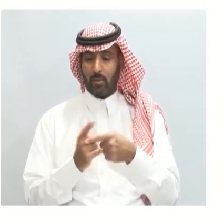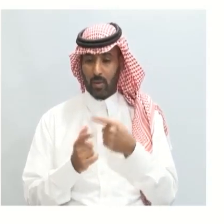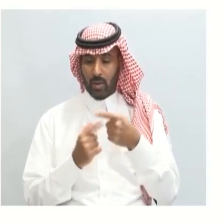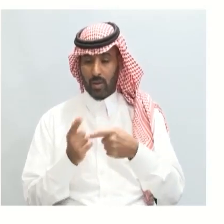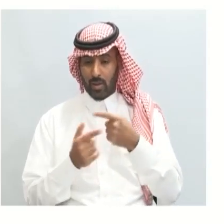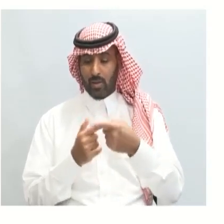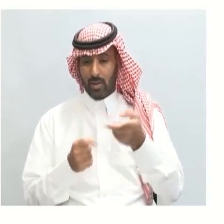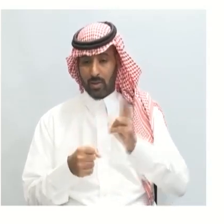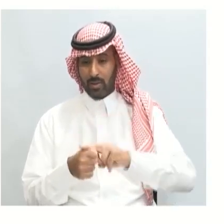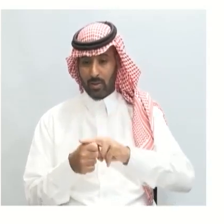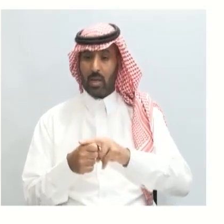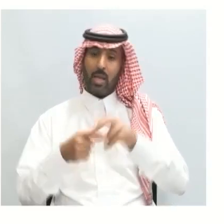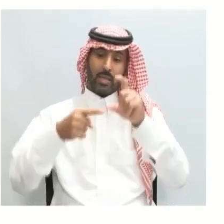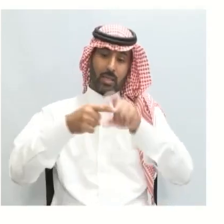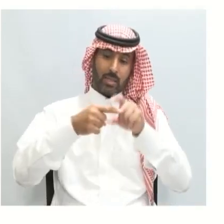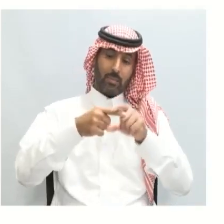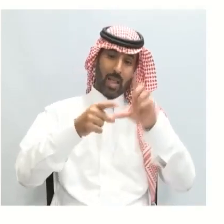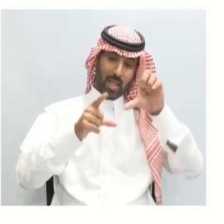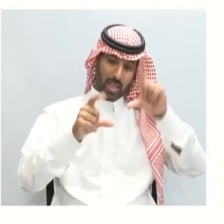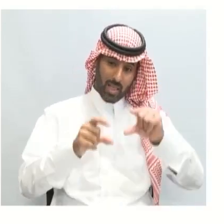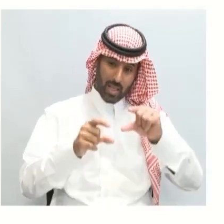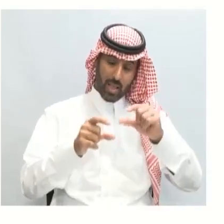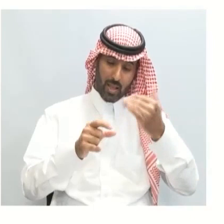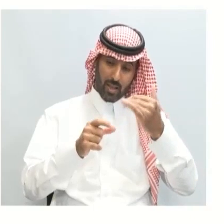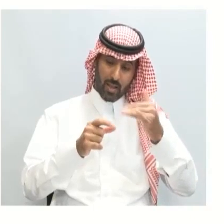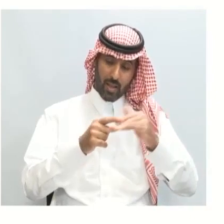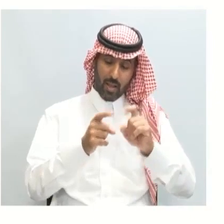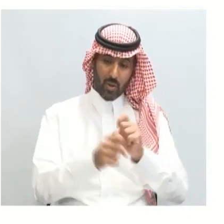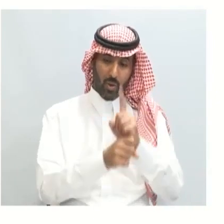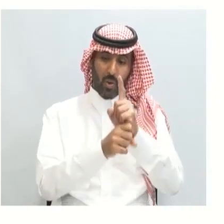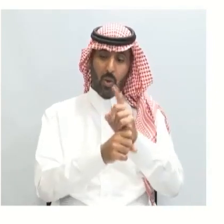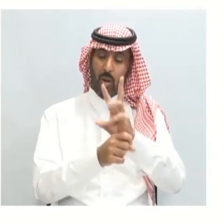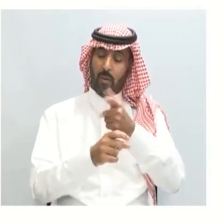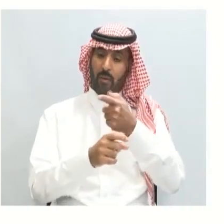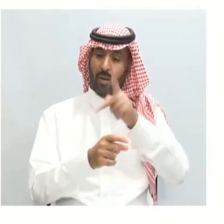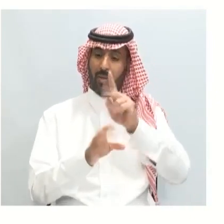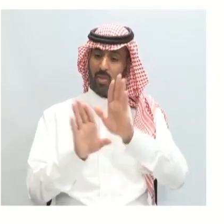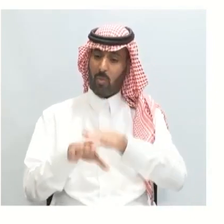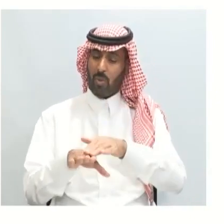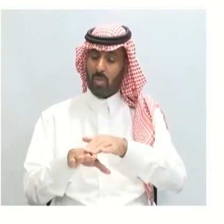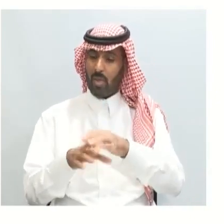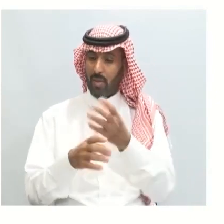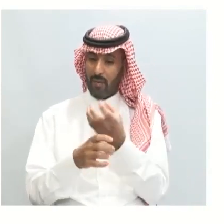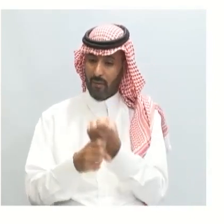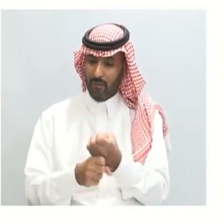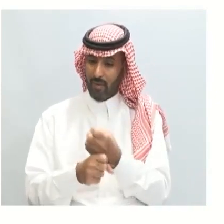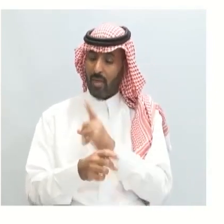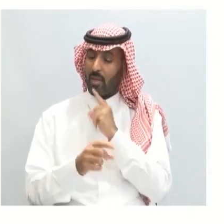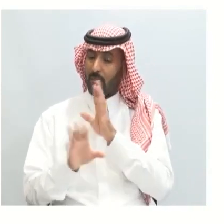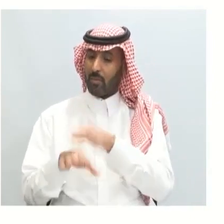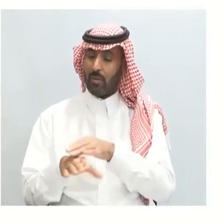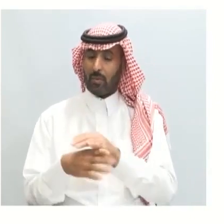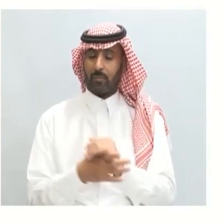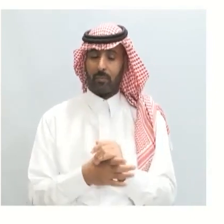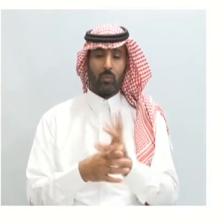طرديه قسمه حجم كميه محدده من الغاز على درجه الحراره بالكلفن عند ثبوت ضغط الضغط يساوي كميه ثابته